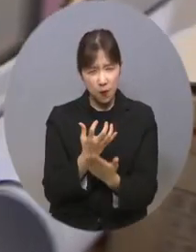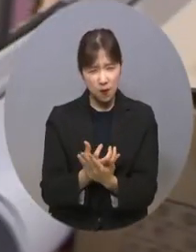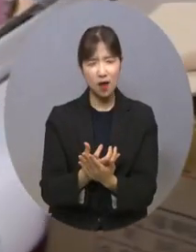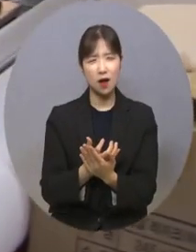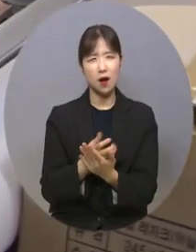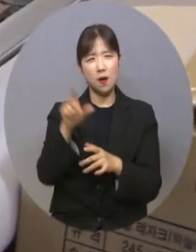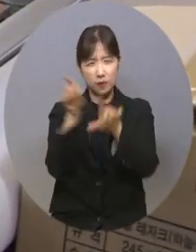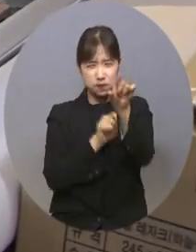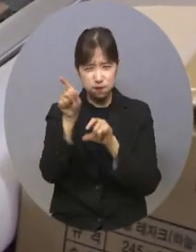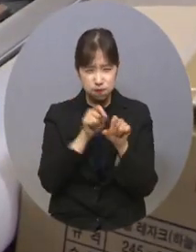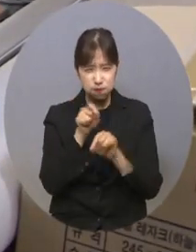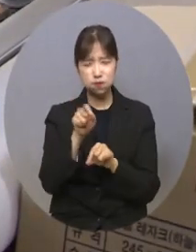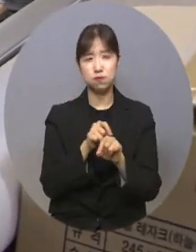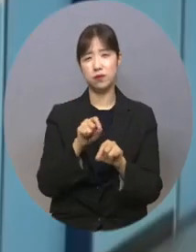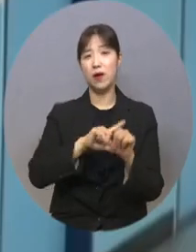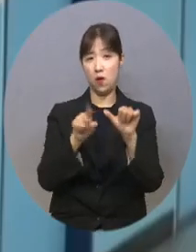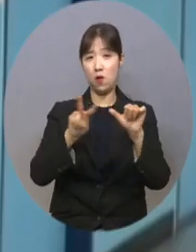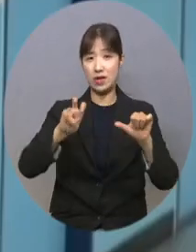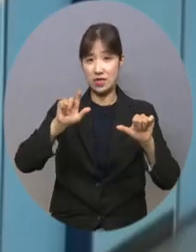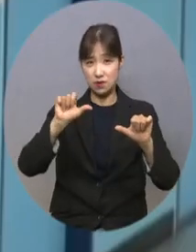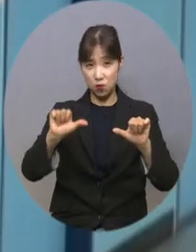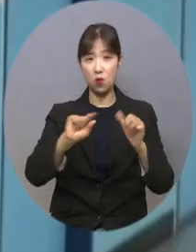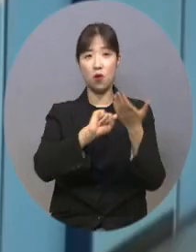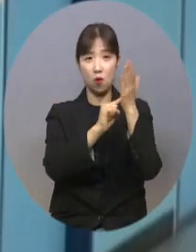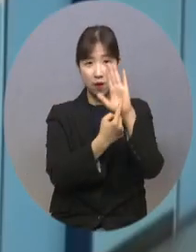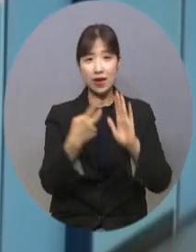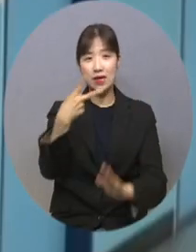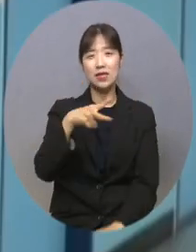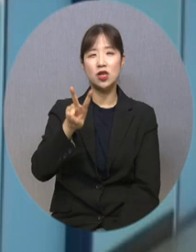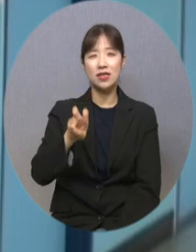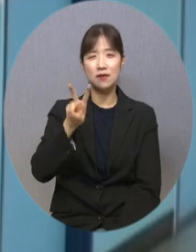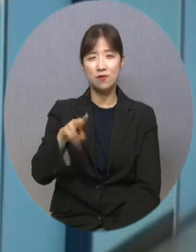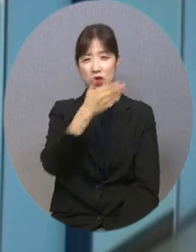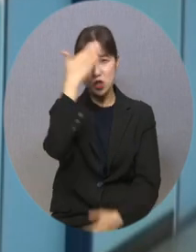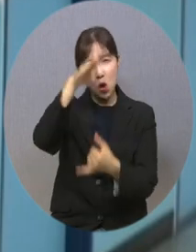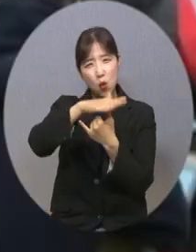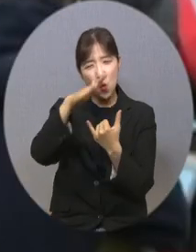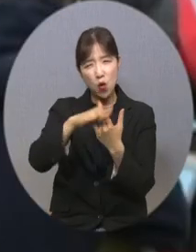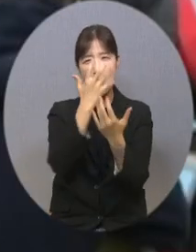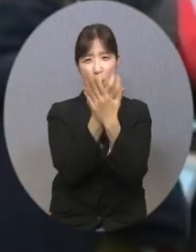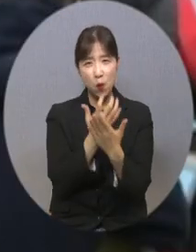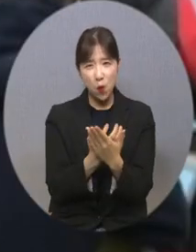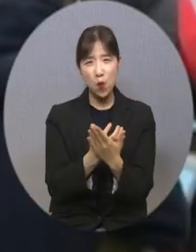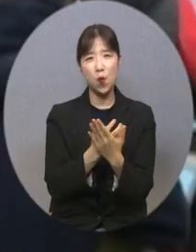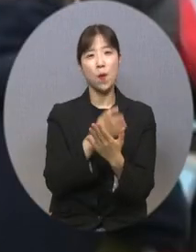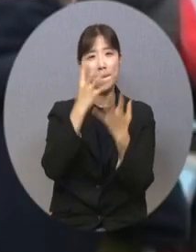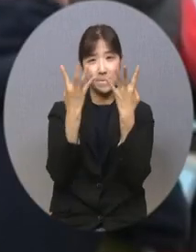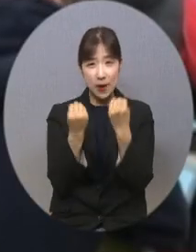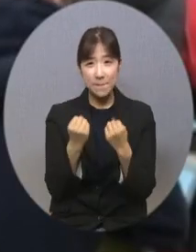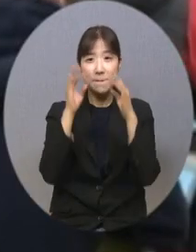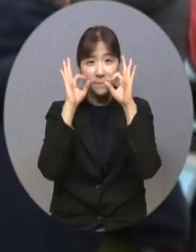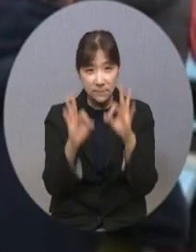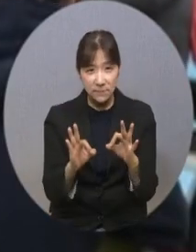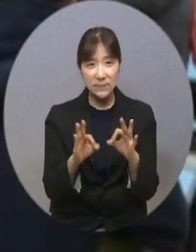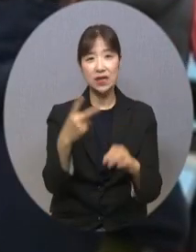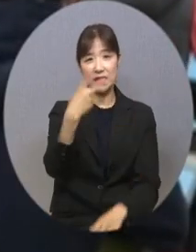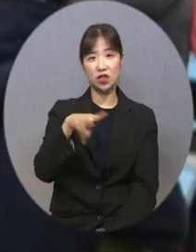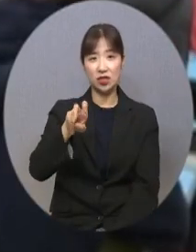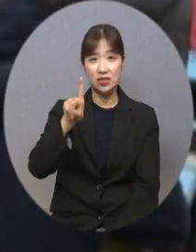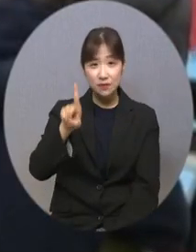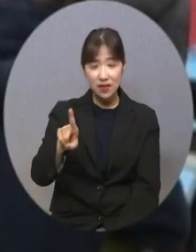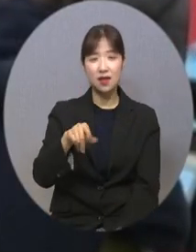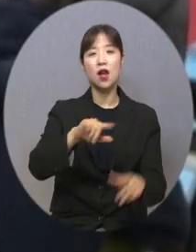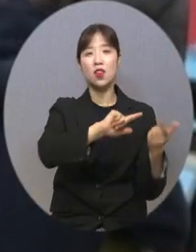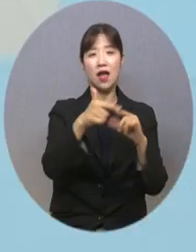내용을 재분류해 25일 공개한 2022년 청소년 통계를 보면 2021년 다문화 학생은